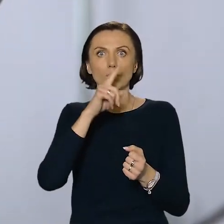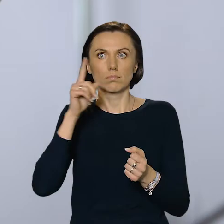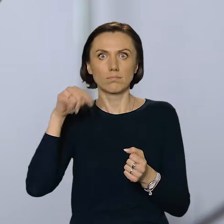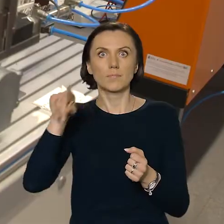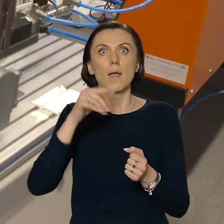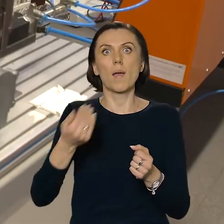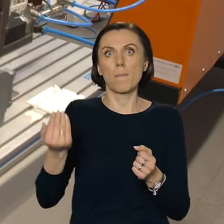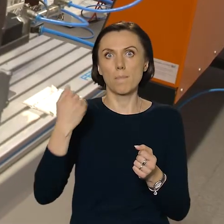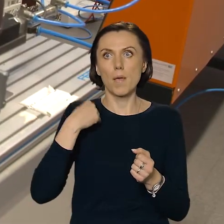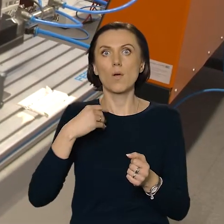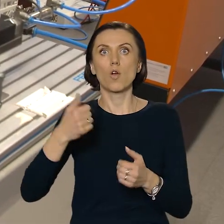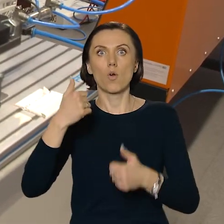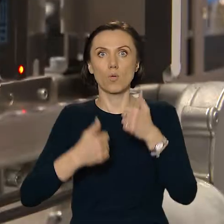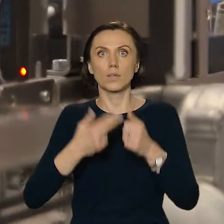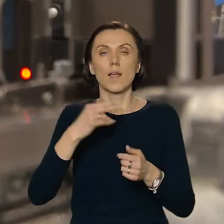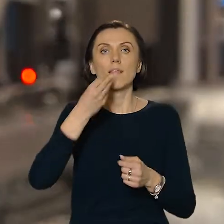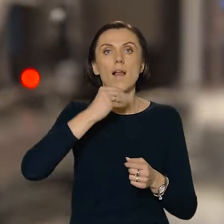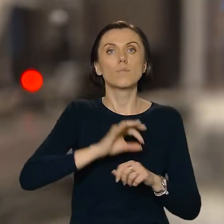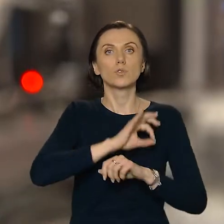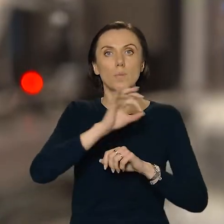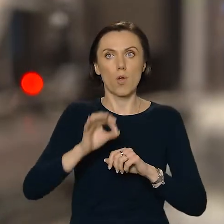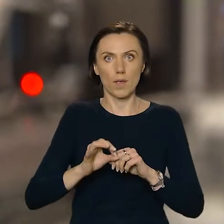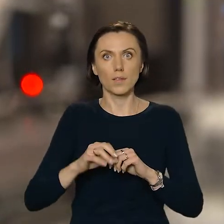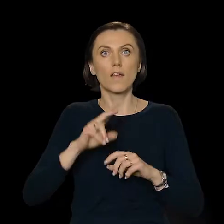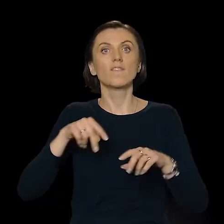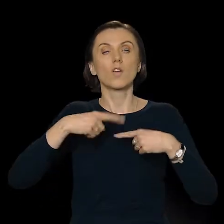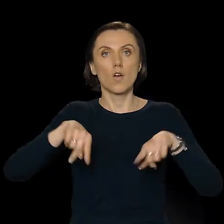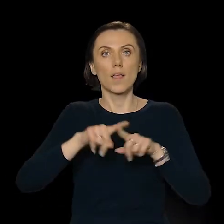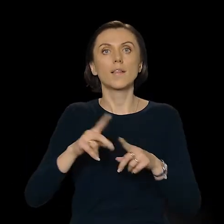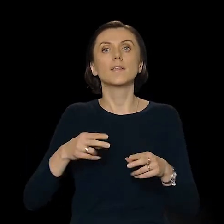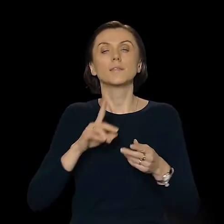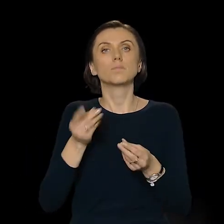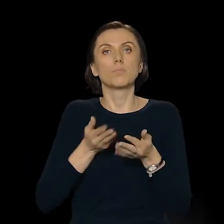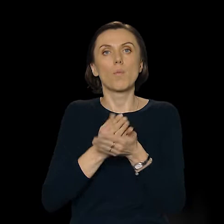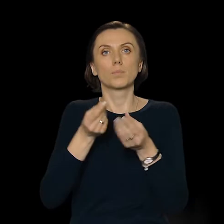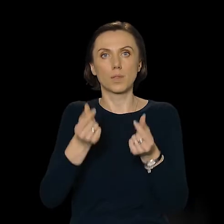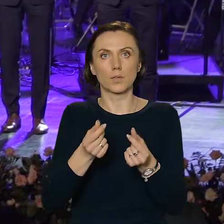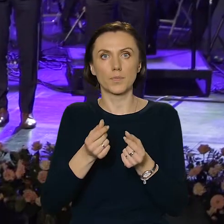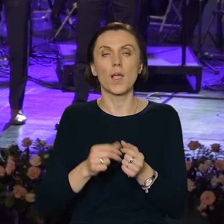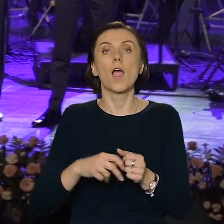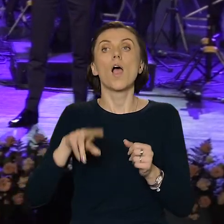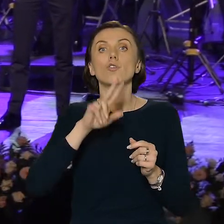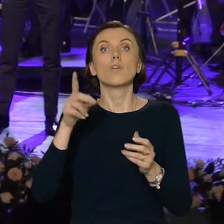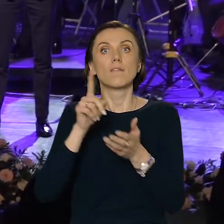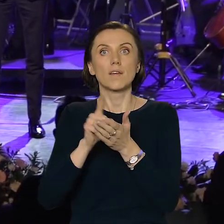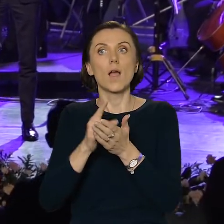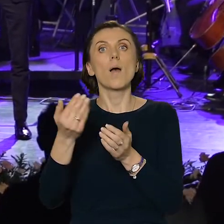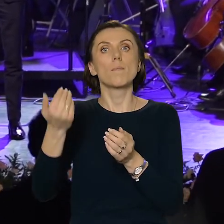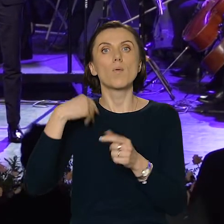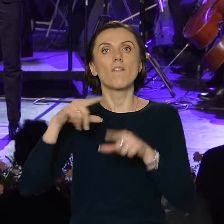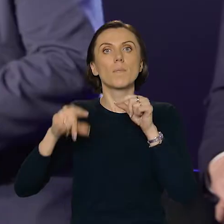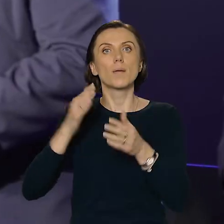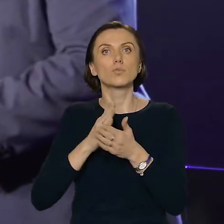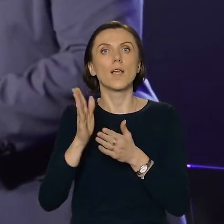wysiłek beneficjentów, powstał plebiscyt na najlepszy projekt zrealizowany z pomocą środków unijnych. Laureaci zostali wyłonieni